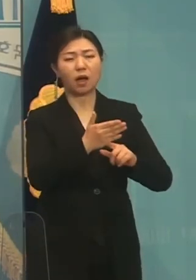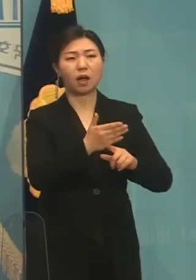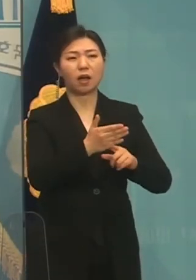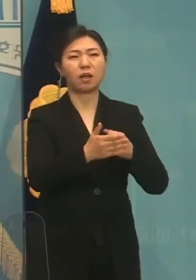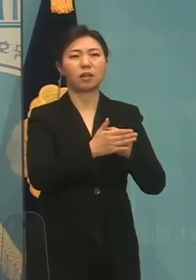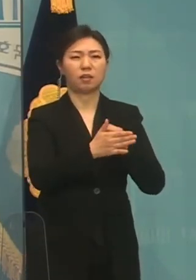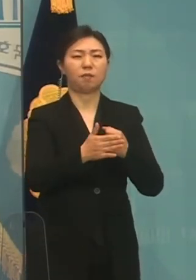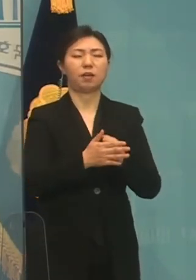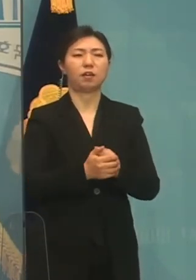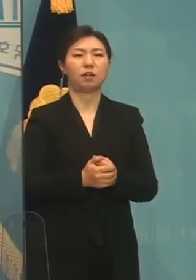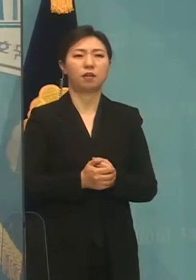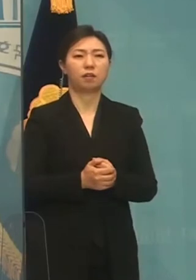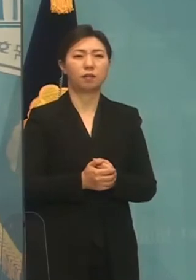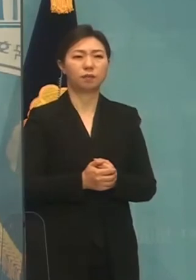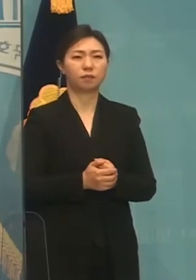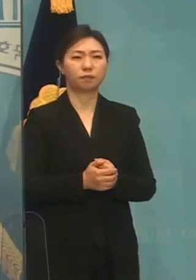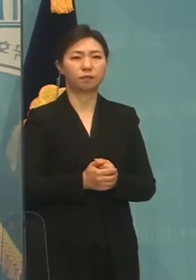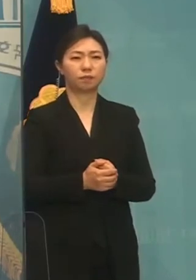일으킬 수 있습니다.